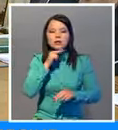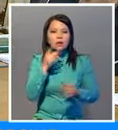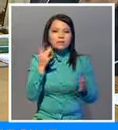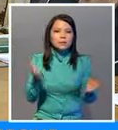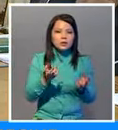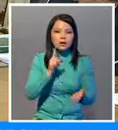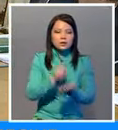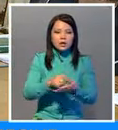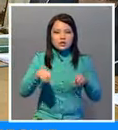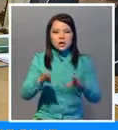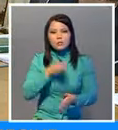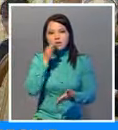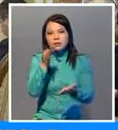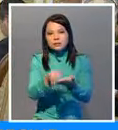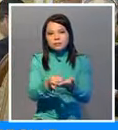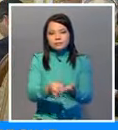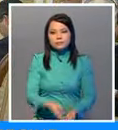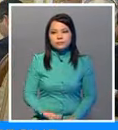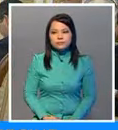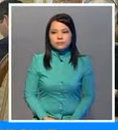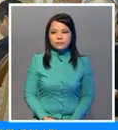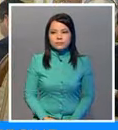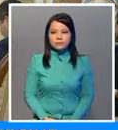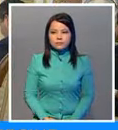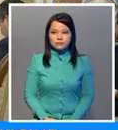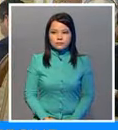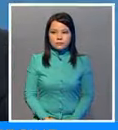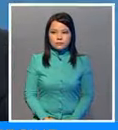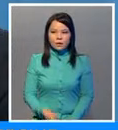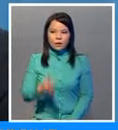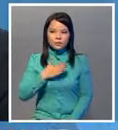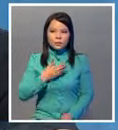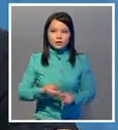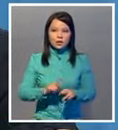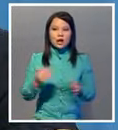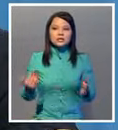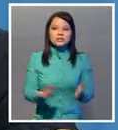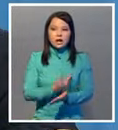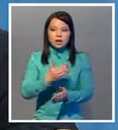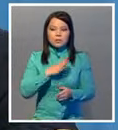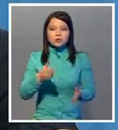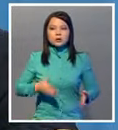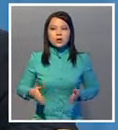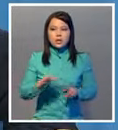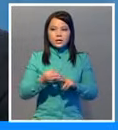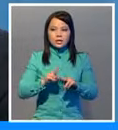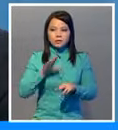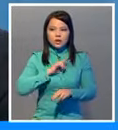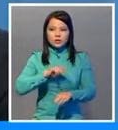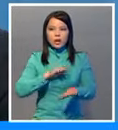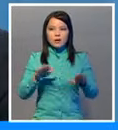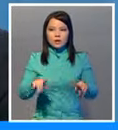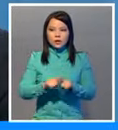қабылдағанын айтады. Знакомые с моим последним посланием. Менің жаңа жолдауымда экономика өсімін қамтамасыз етуге, жұмыс